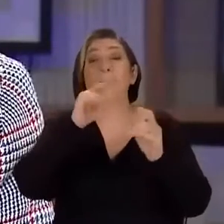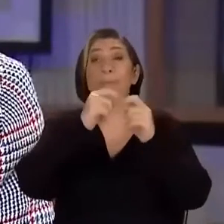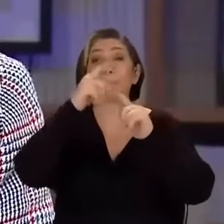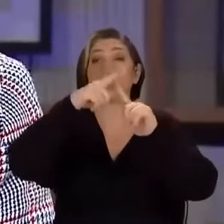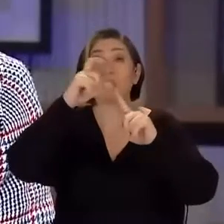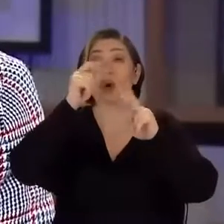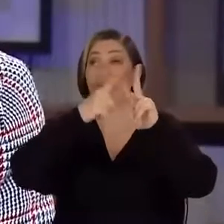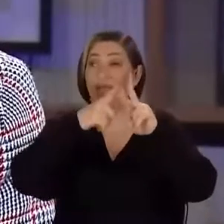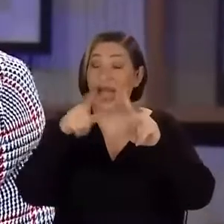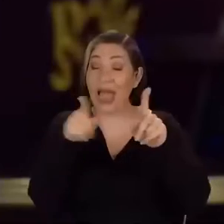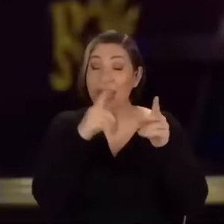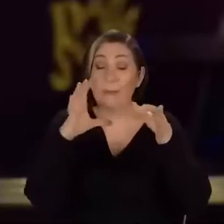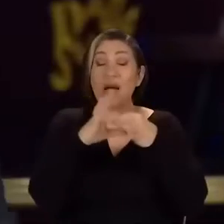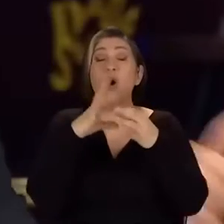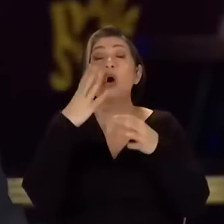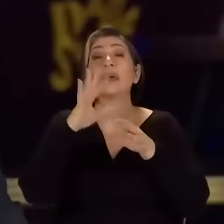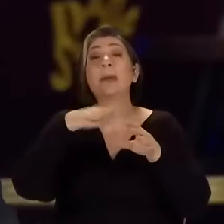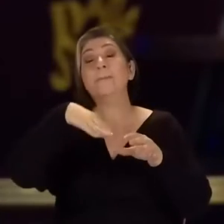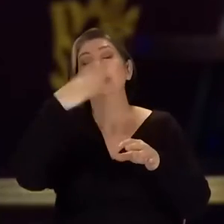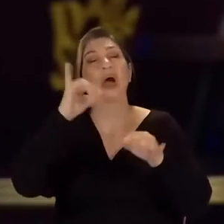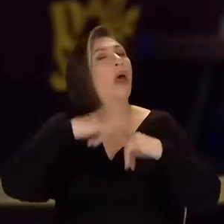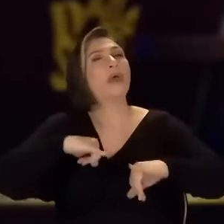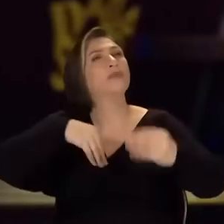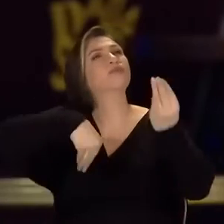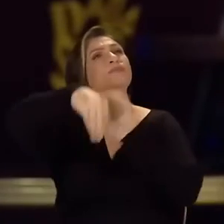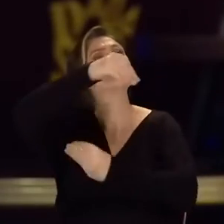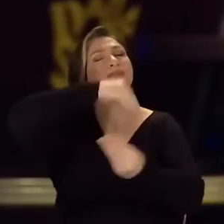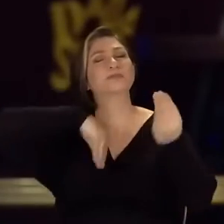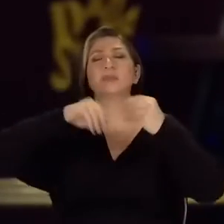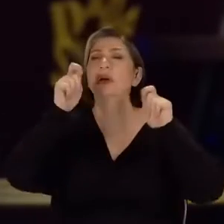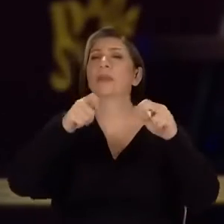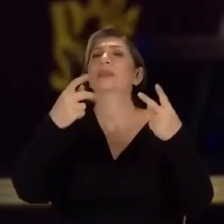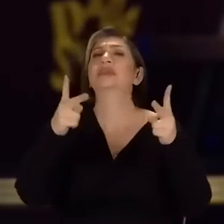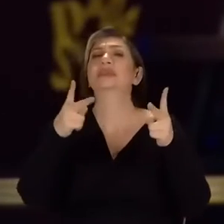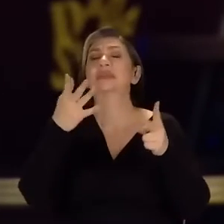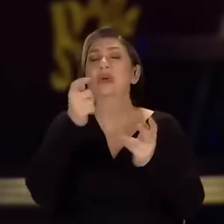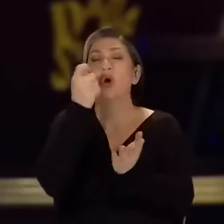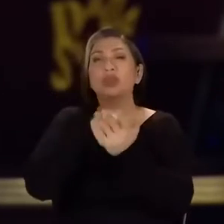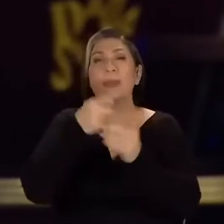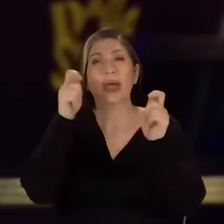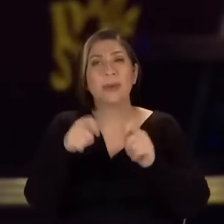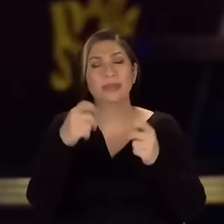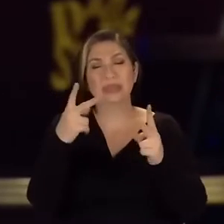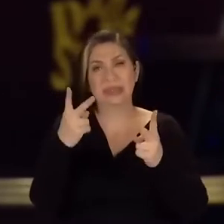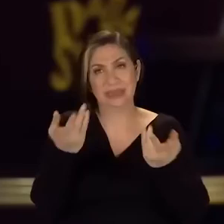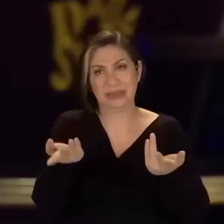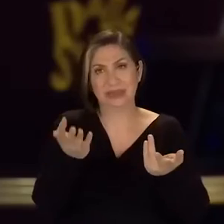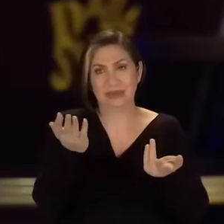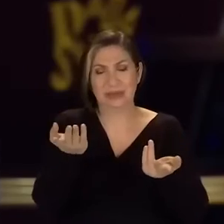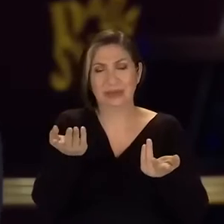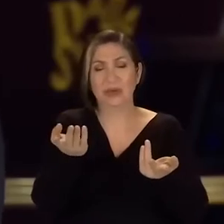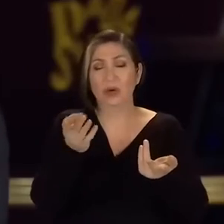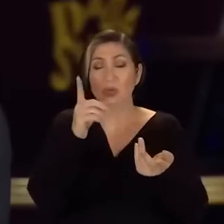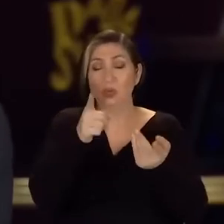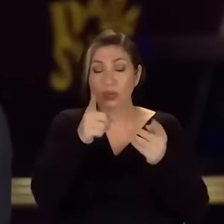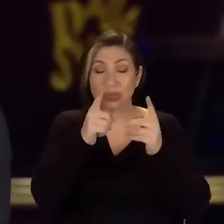Bitcoin'le arada bir bağ kullanmadan başkasıyla rahatlıkla değiş tokuşunu yapma şansınız, bir ödeme yapma şansınız her zaman var. Yani